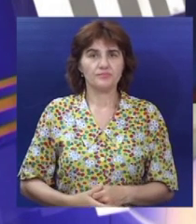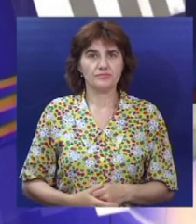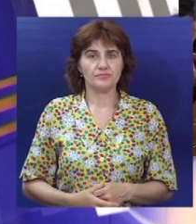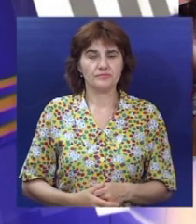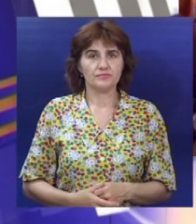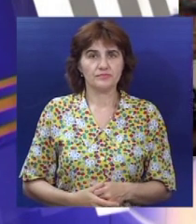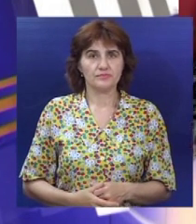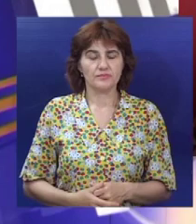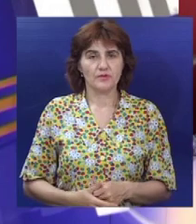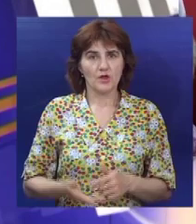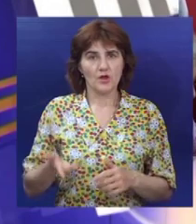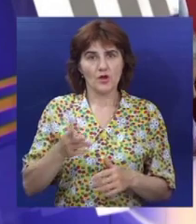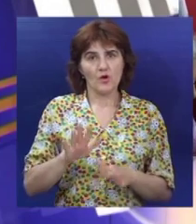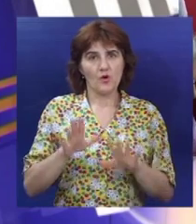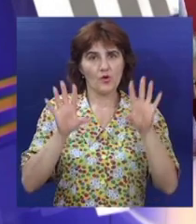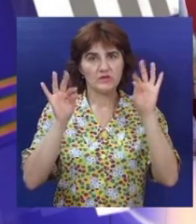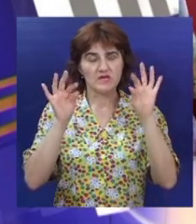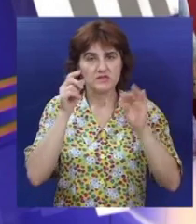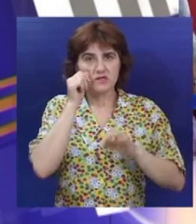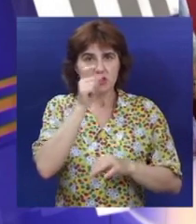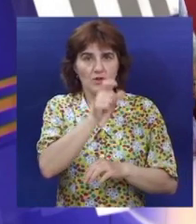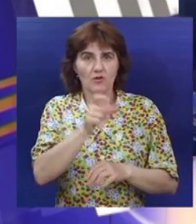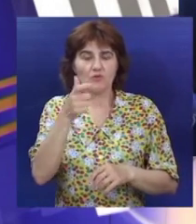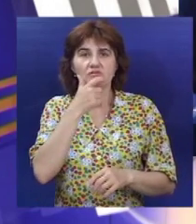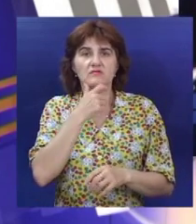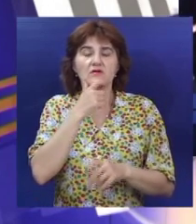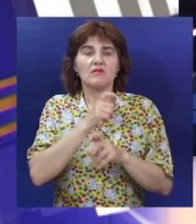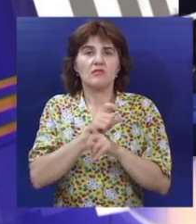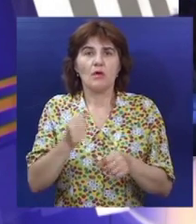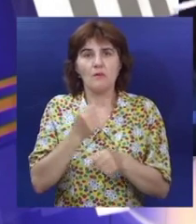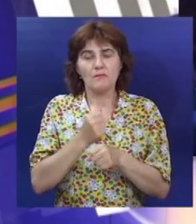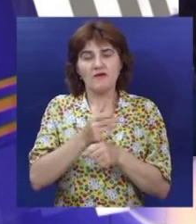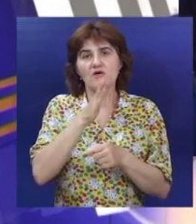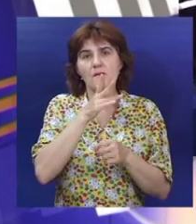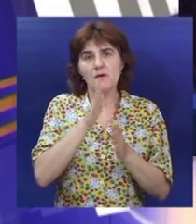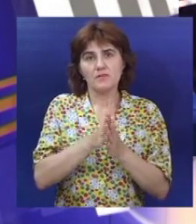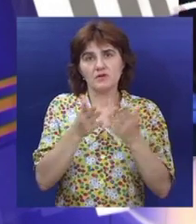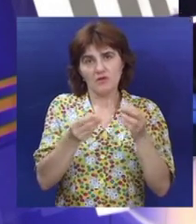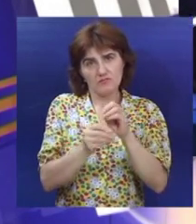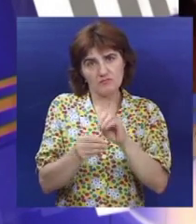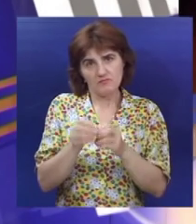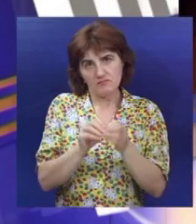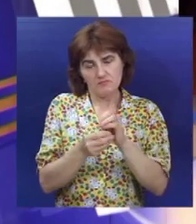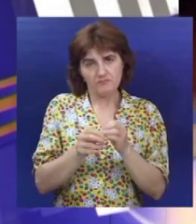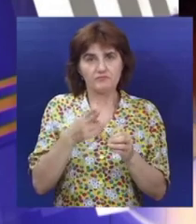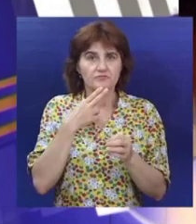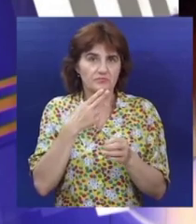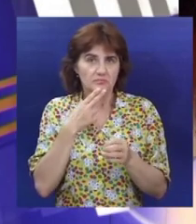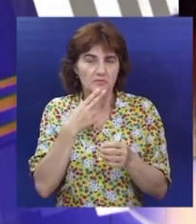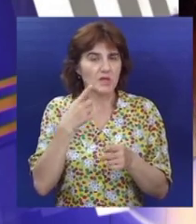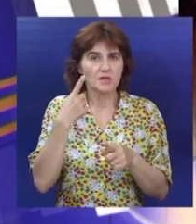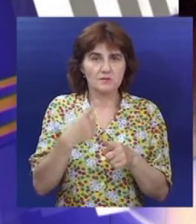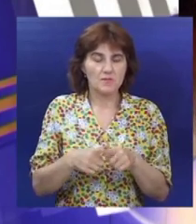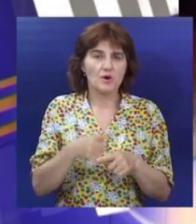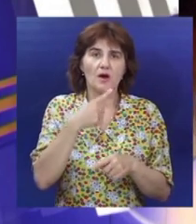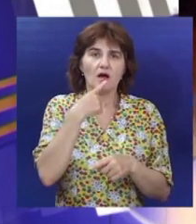volju. Oko 10 korisnika Gerontološkog centra pravi nakit od papira. U pitanju je nova radionica koja